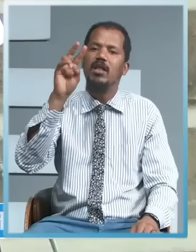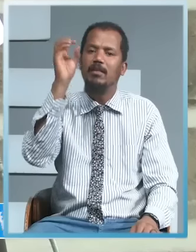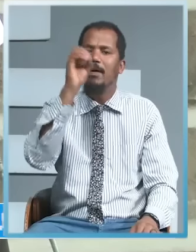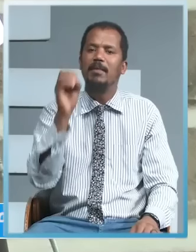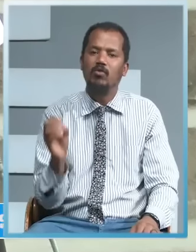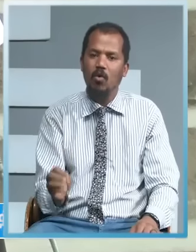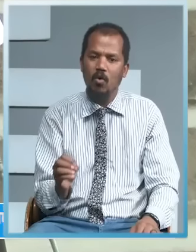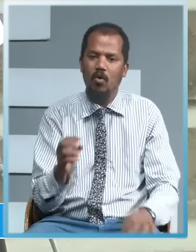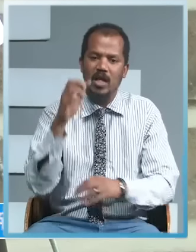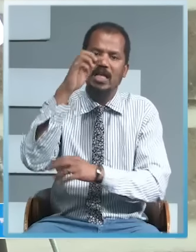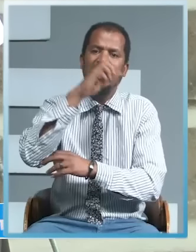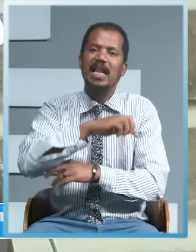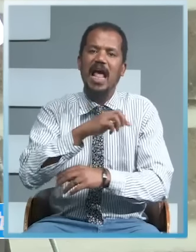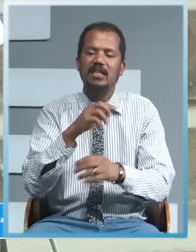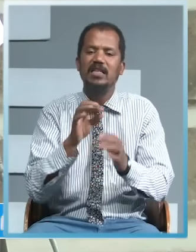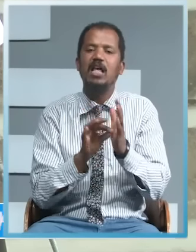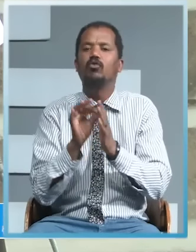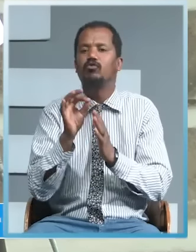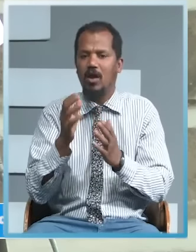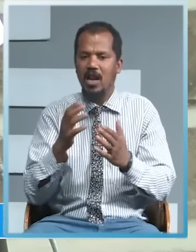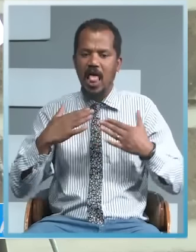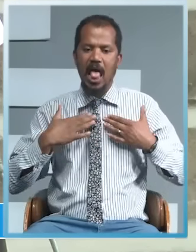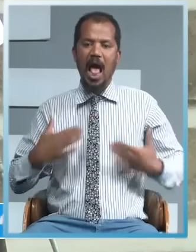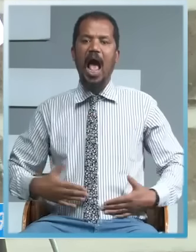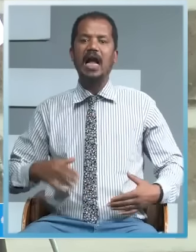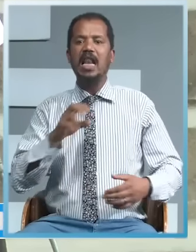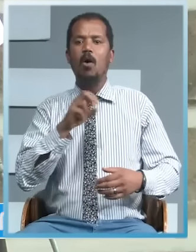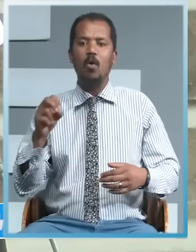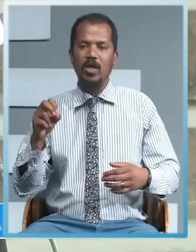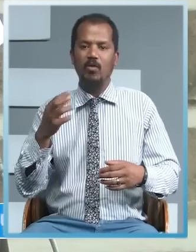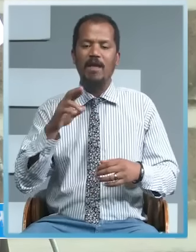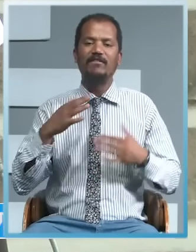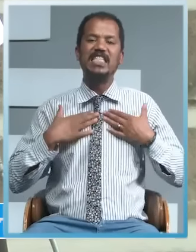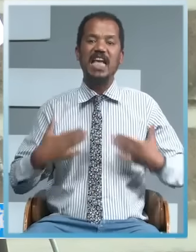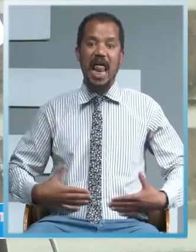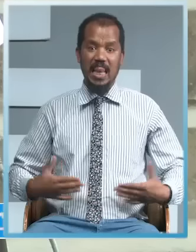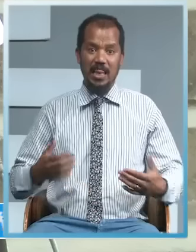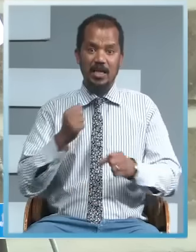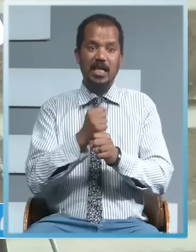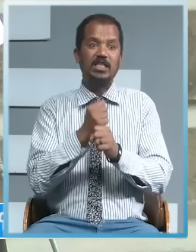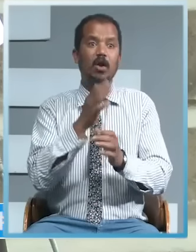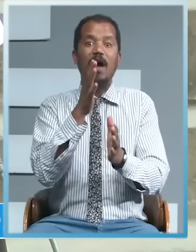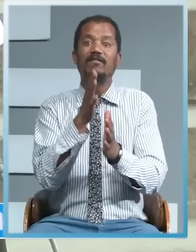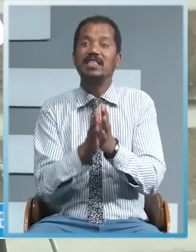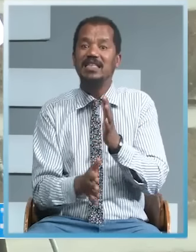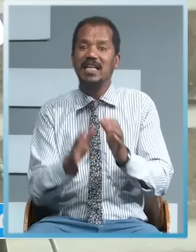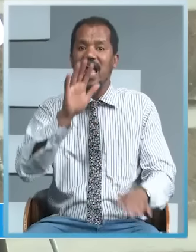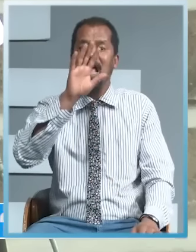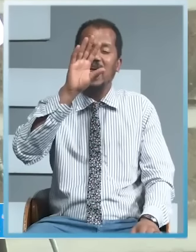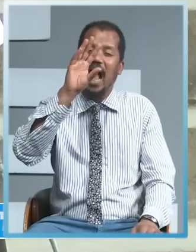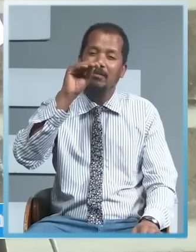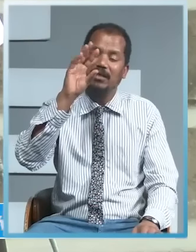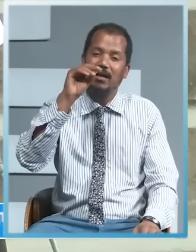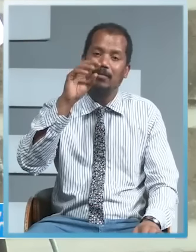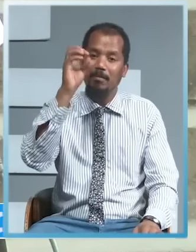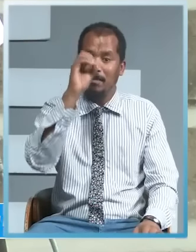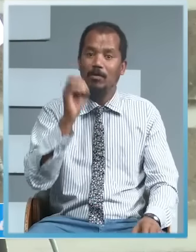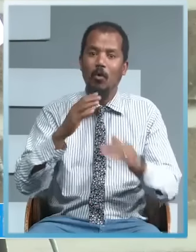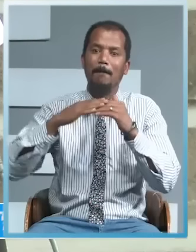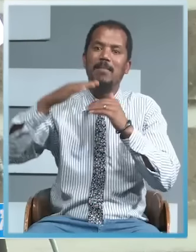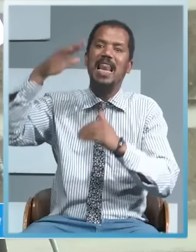82.2% ቀናትን ያስቆጠረ ሲሆን አካላዊ ወይም ፊዚካል የሥራው አፈጻጸም